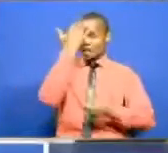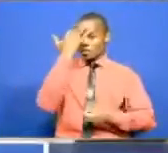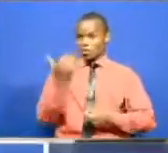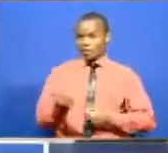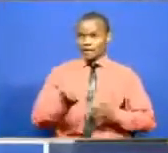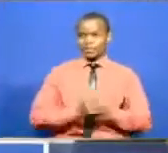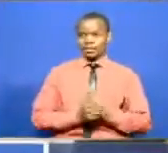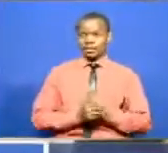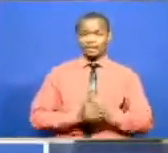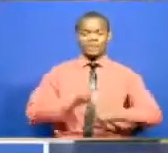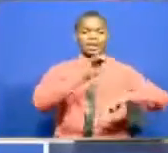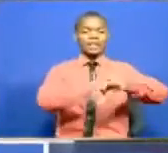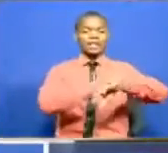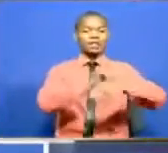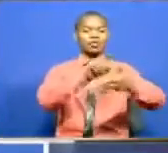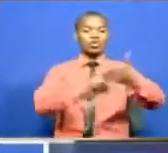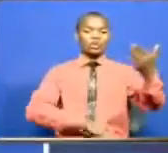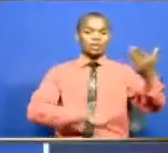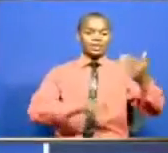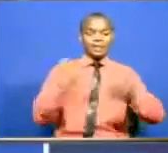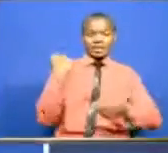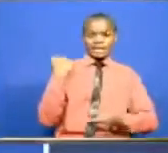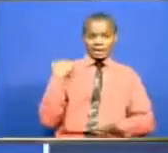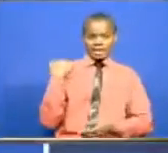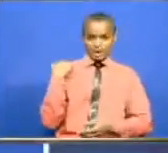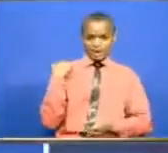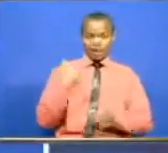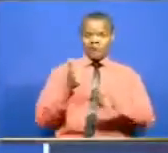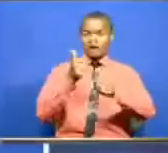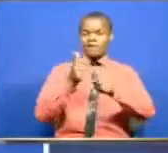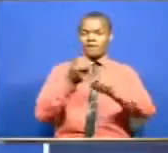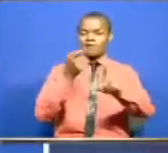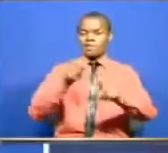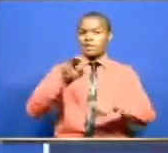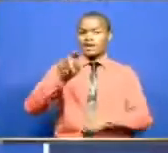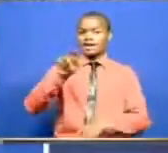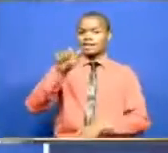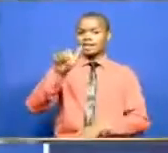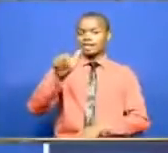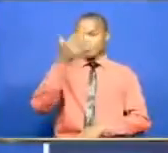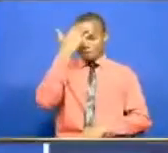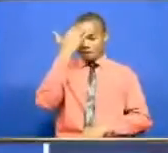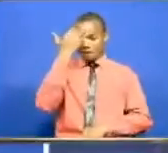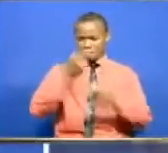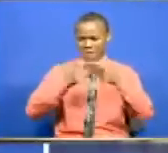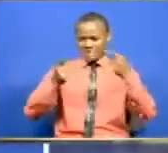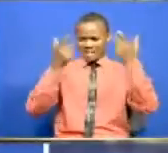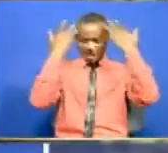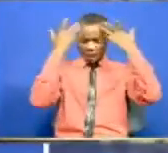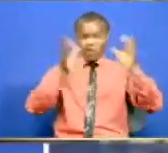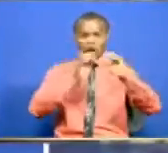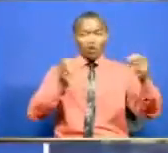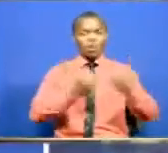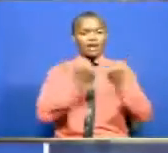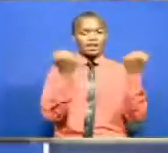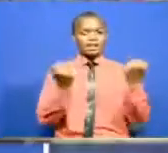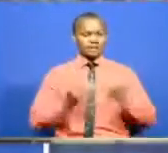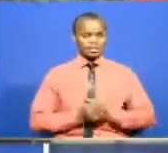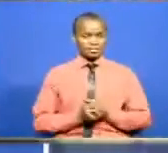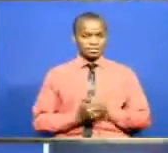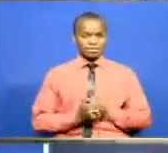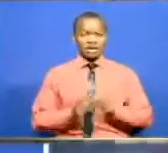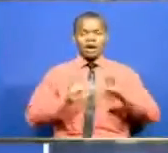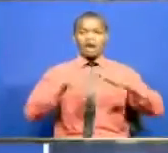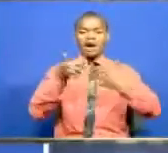are figures from NTSA without knowing the causes of the accident. How are we supposed to then